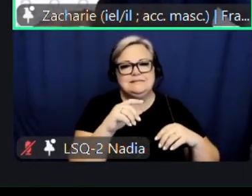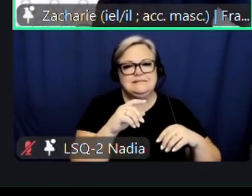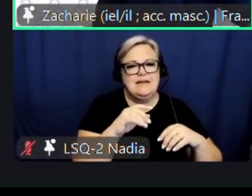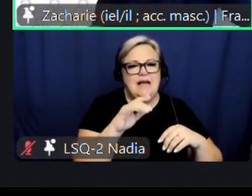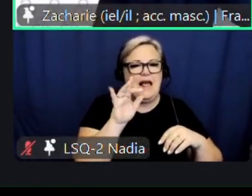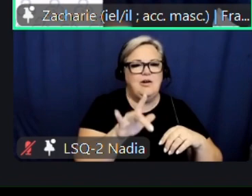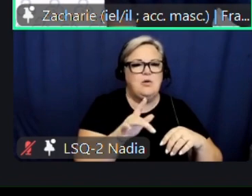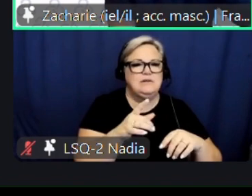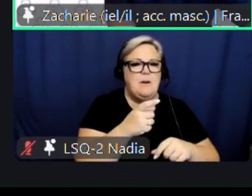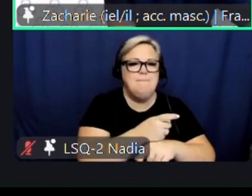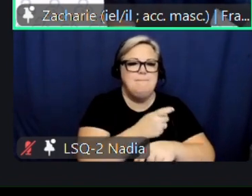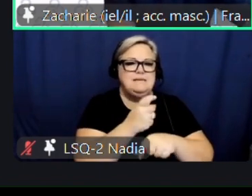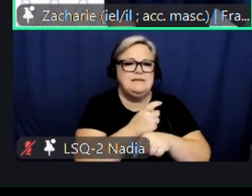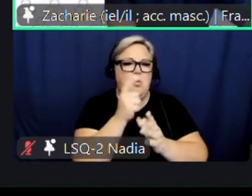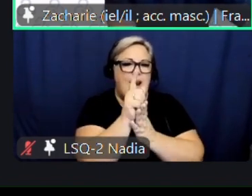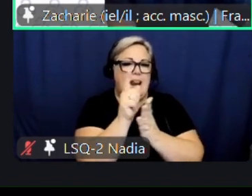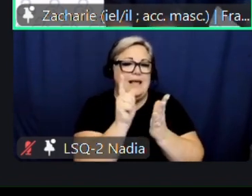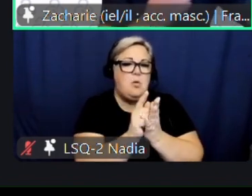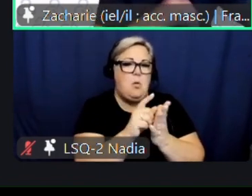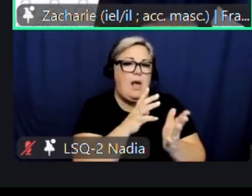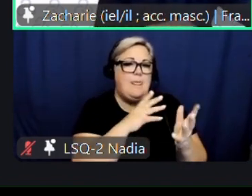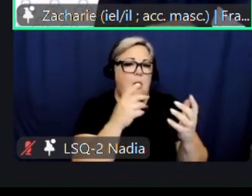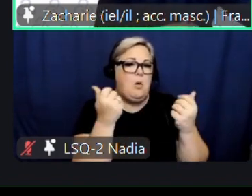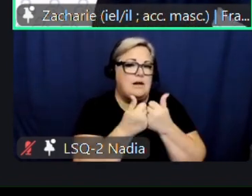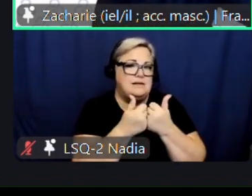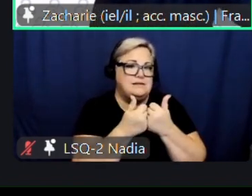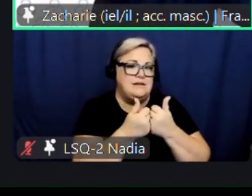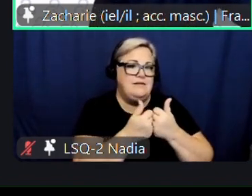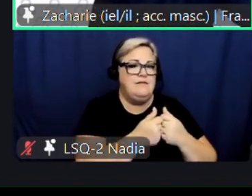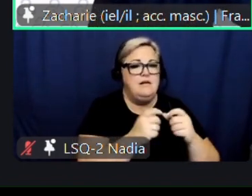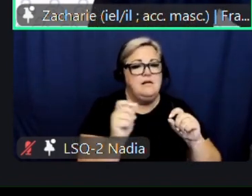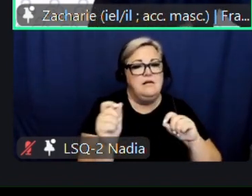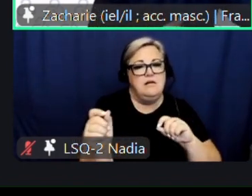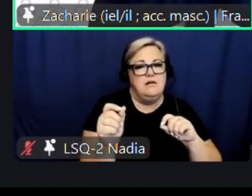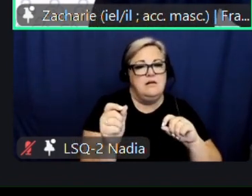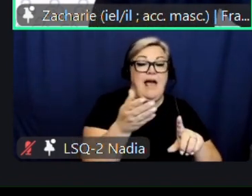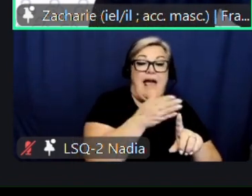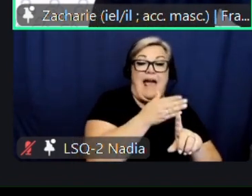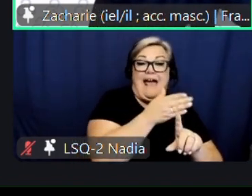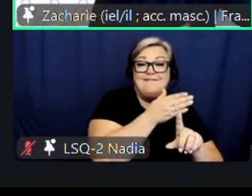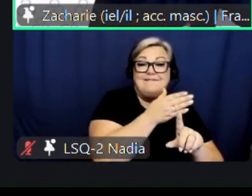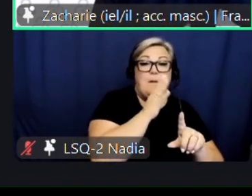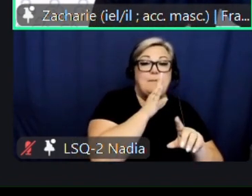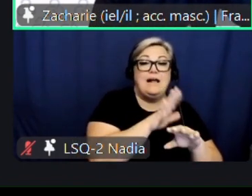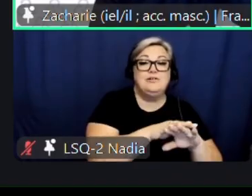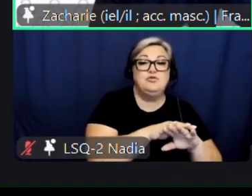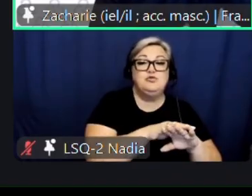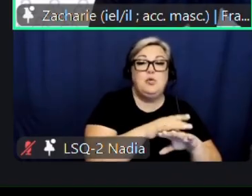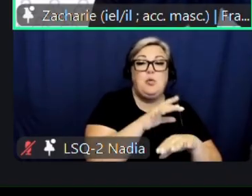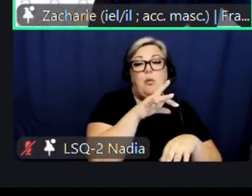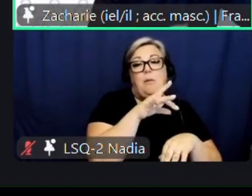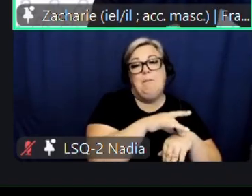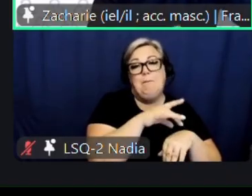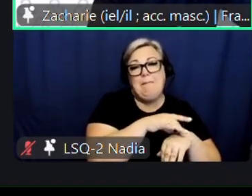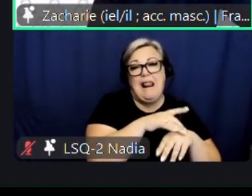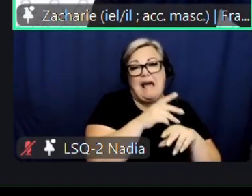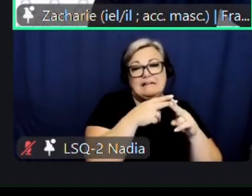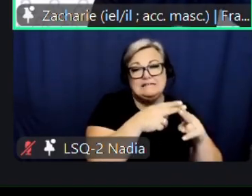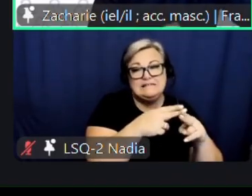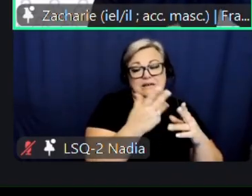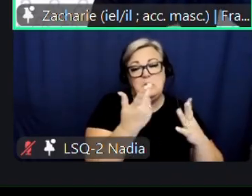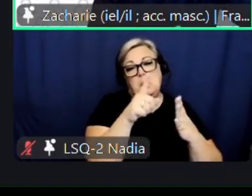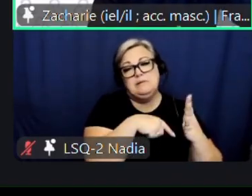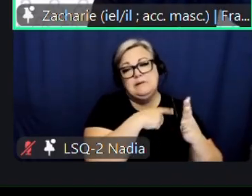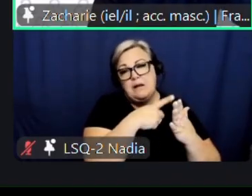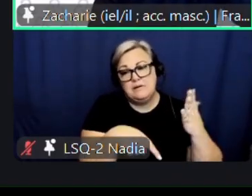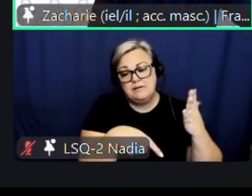dont nous parlerons dans un instant. Aux diapositives précédentes, on discutait de la pathologisation et de la discrimination qui